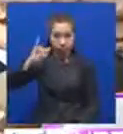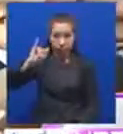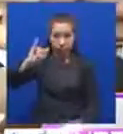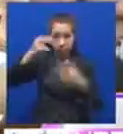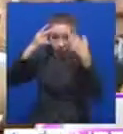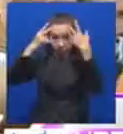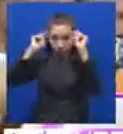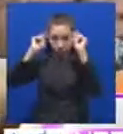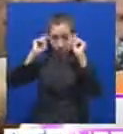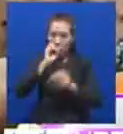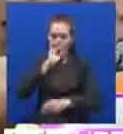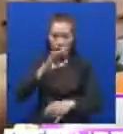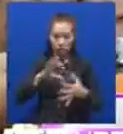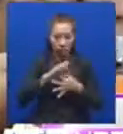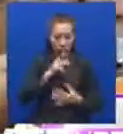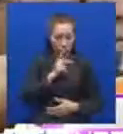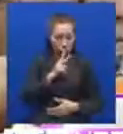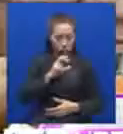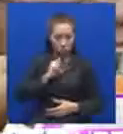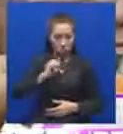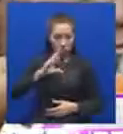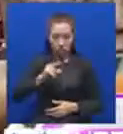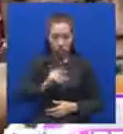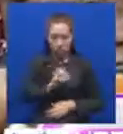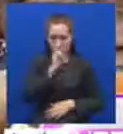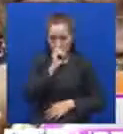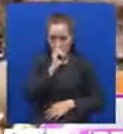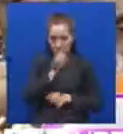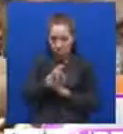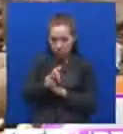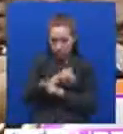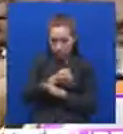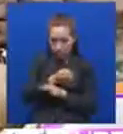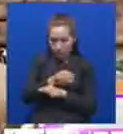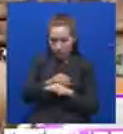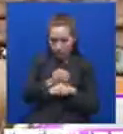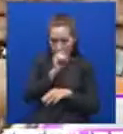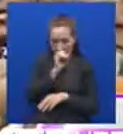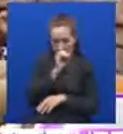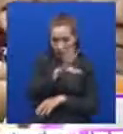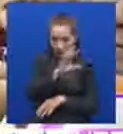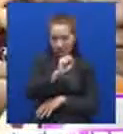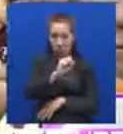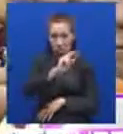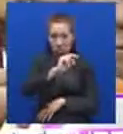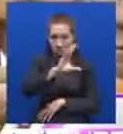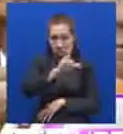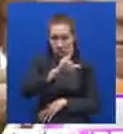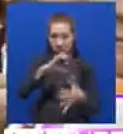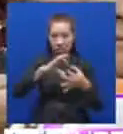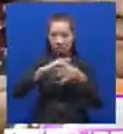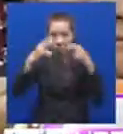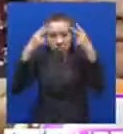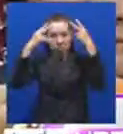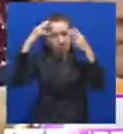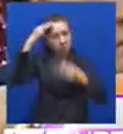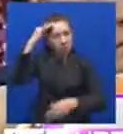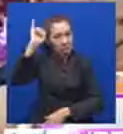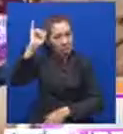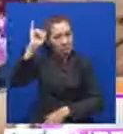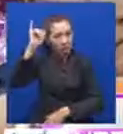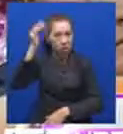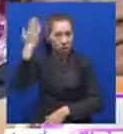รัฐมนตรียืนยันคสชไม่เคยส่งสัญญาณใดๆให้สมาสภานิติบัญญัติแห่งชาติหรือว่าสนชในดีถอดถอนนางสาวยิ่งลักษณ์